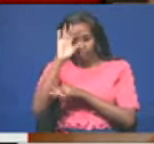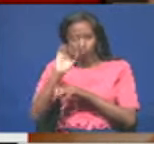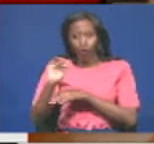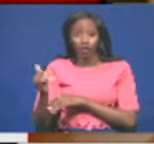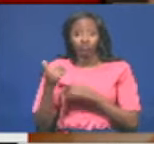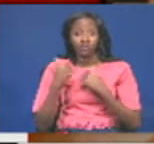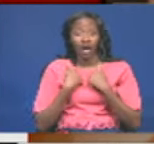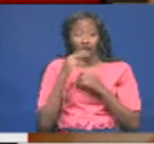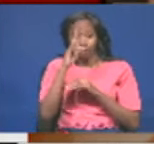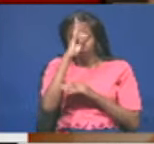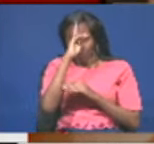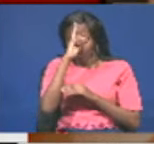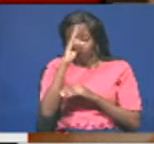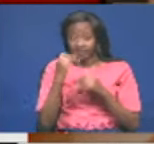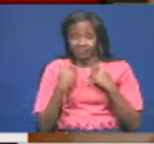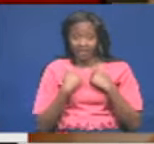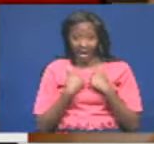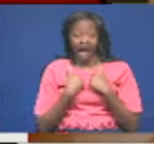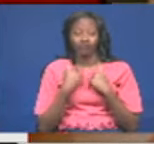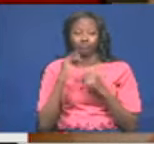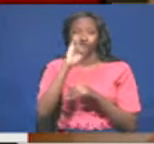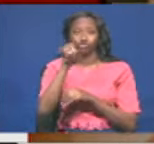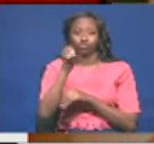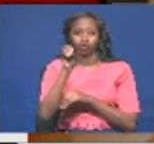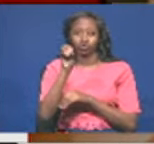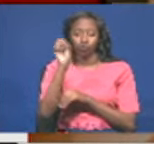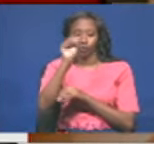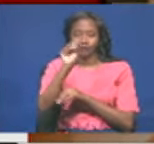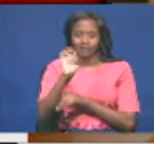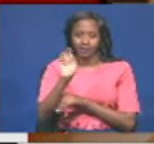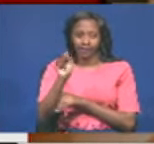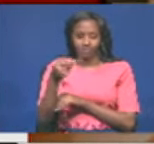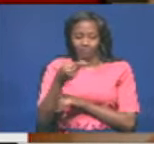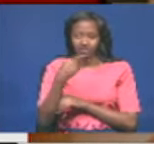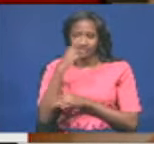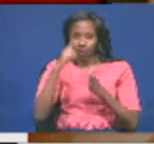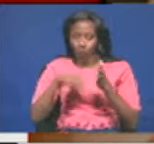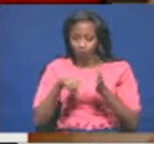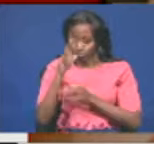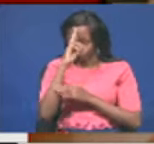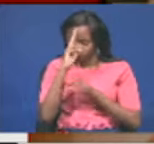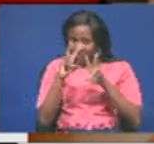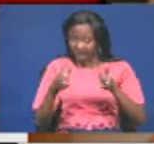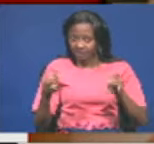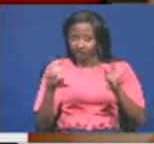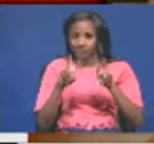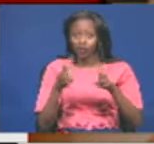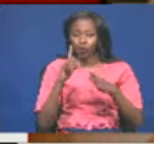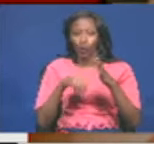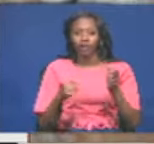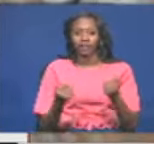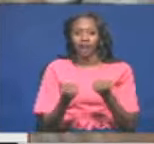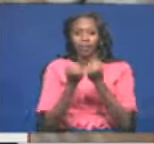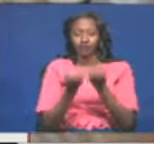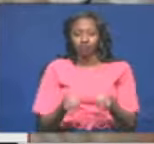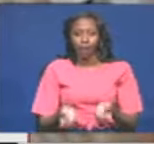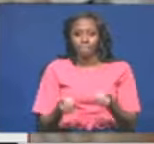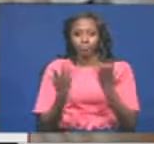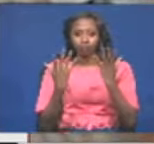ndogo ya Kabete, Joseph Muriuki, alisema polisi wanachunguza kilichosababisha mlipuko huo.